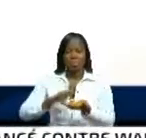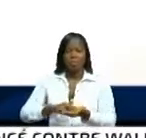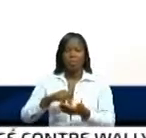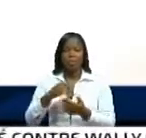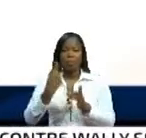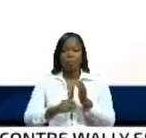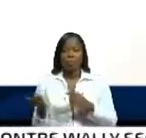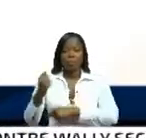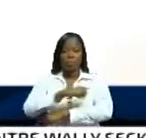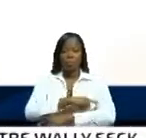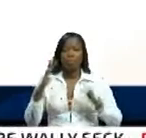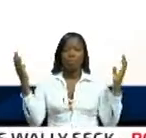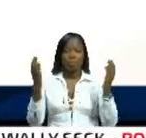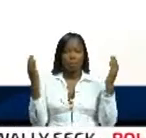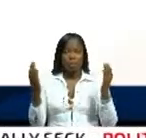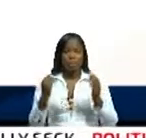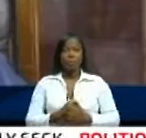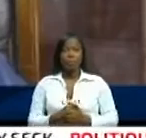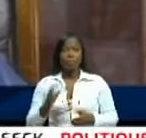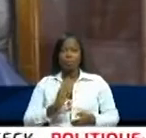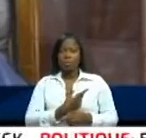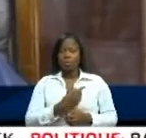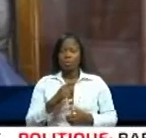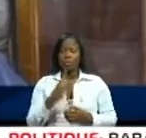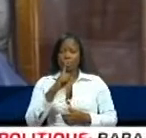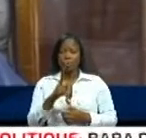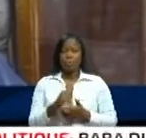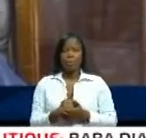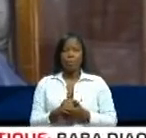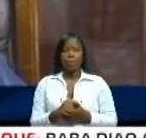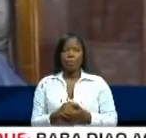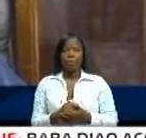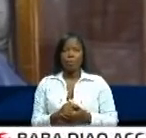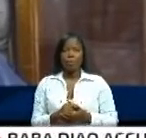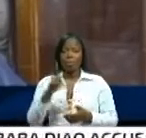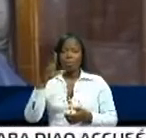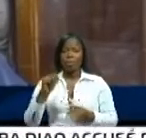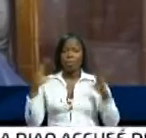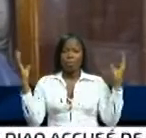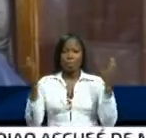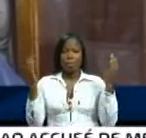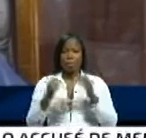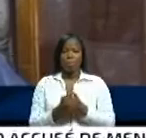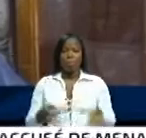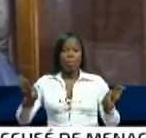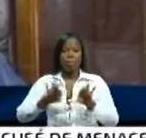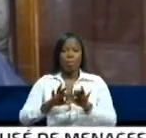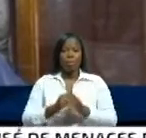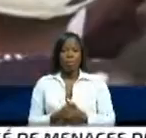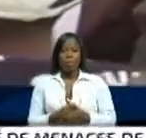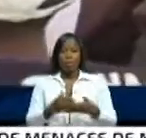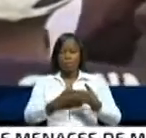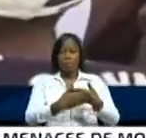de campagne déjà nous étions un sport bien avant l'ouverture parce que la campagne est axée essentiellement sur la